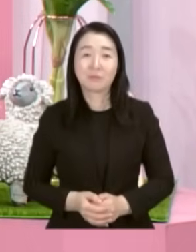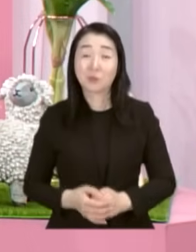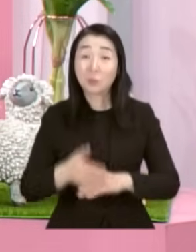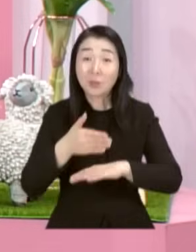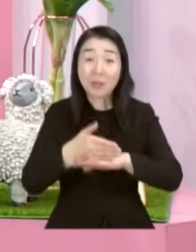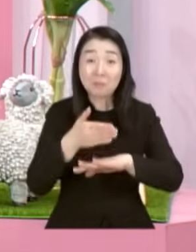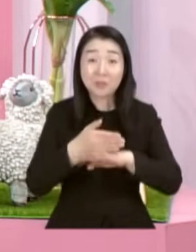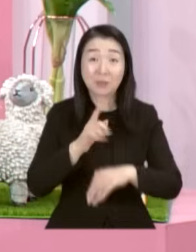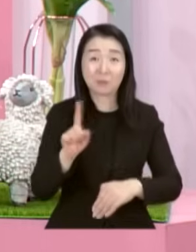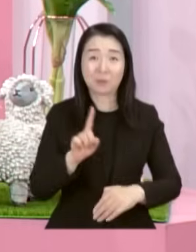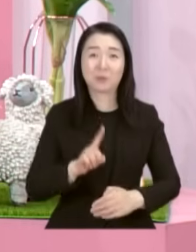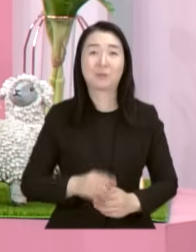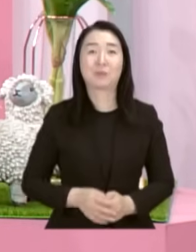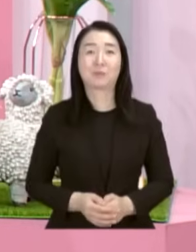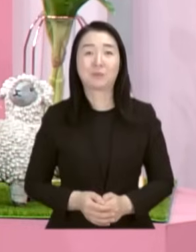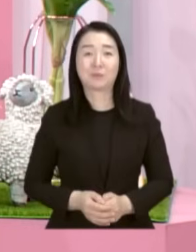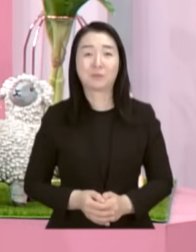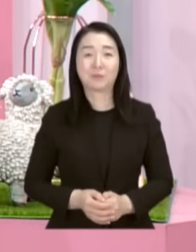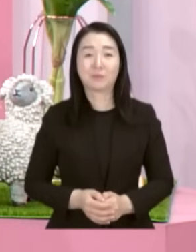감사한 건 뭐냐면 네.